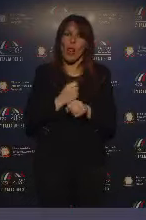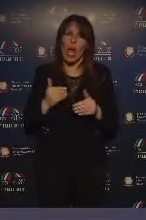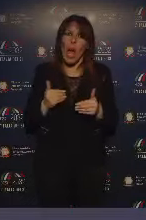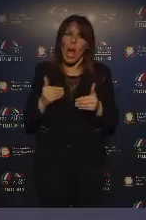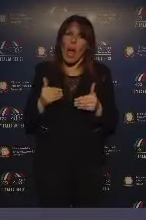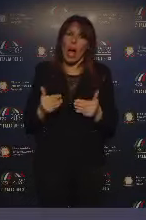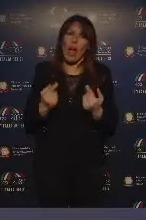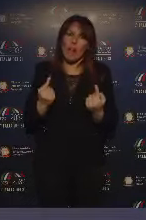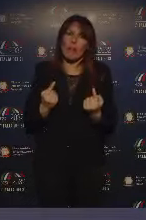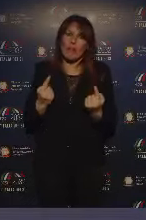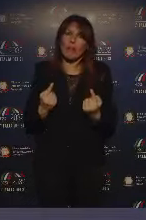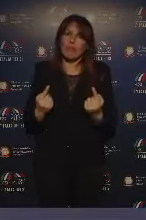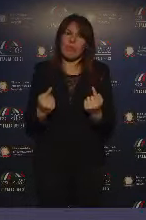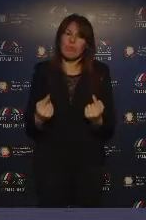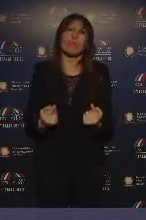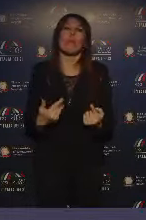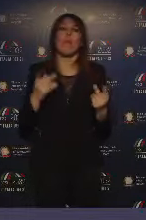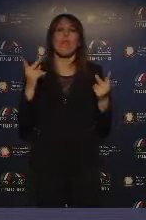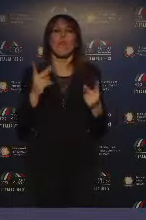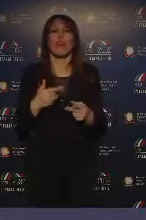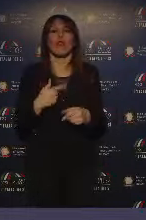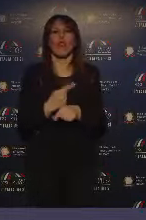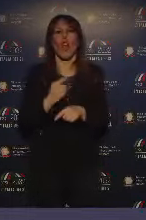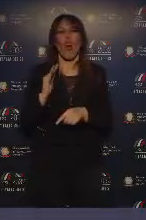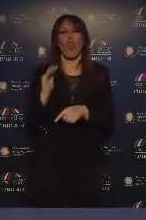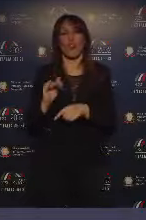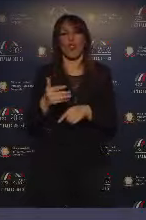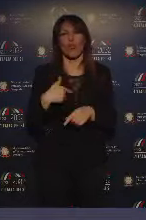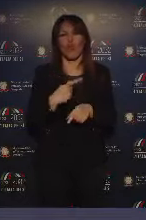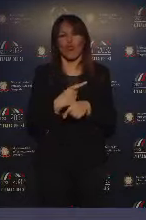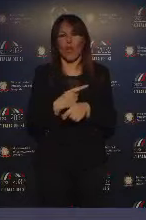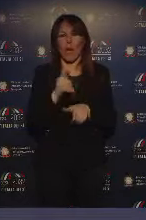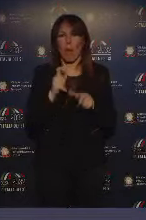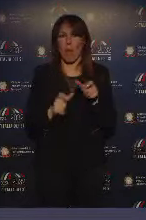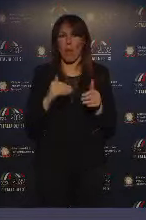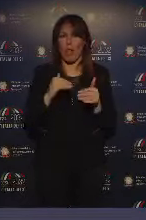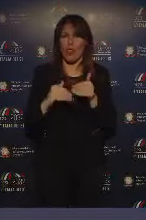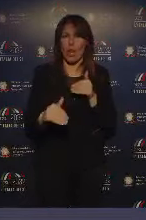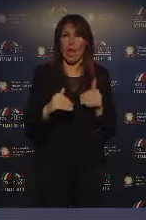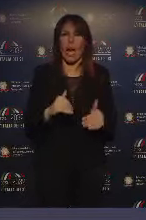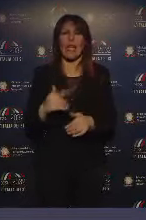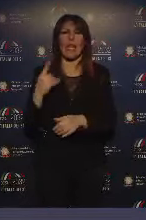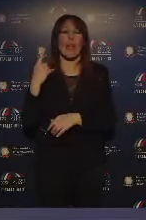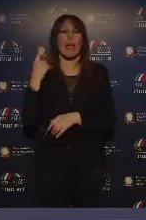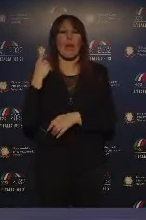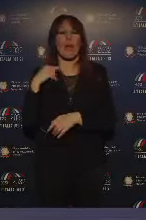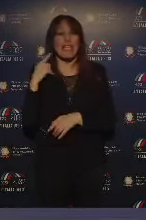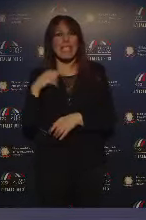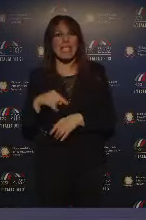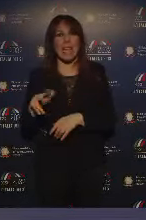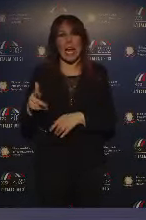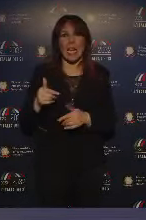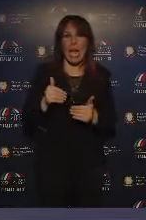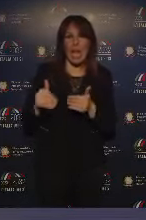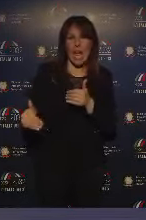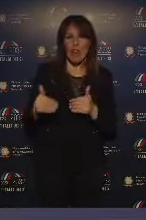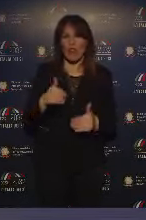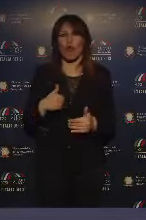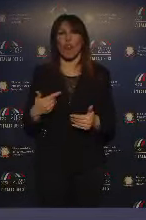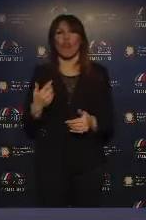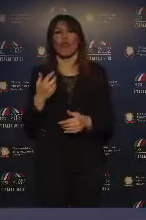avevano pensate che ogni giorno ci sono migliaia di pendolari che fanno Messina Reggio avanti indietro studenti